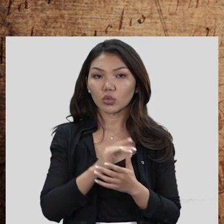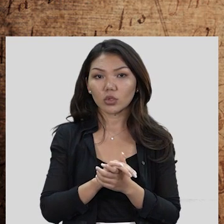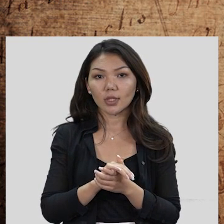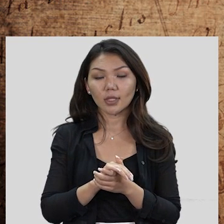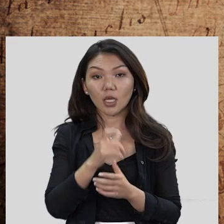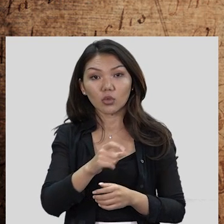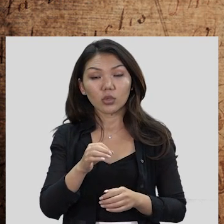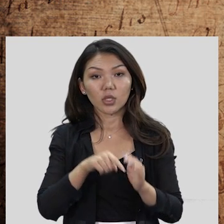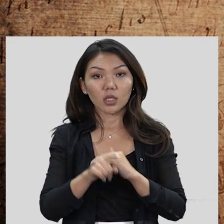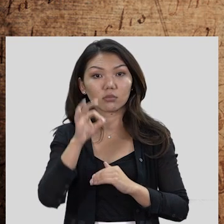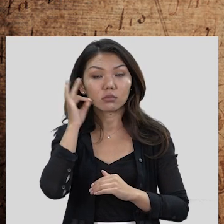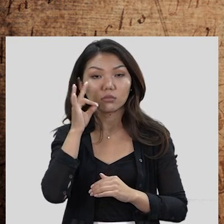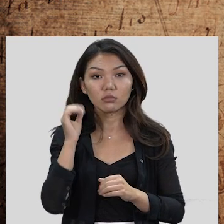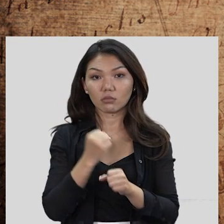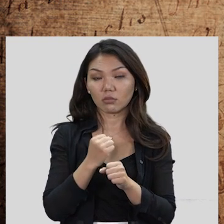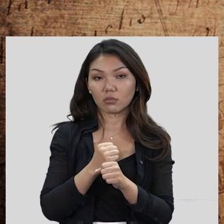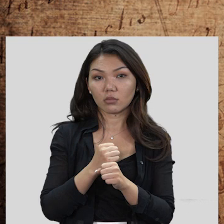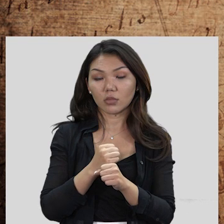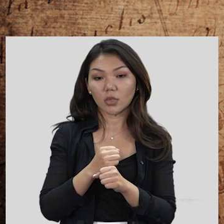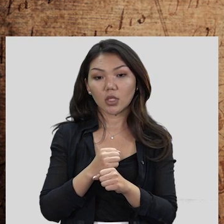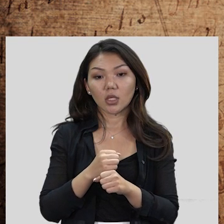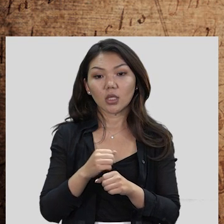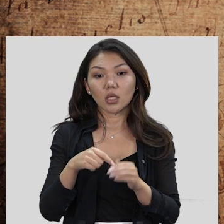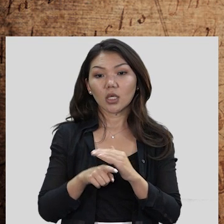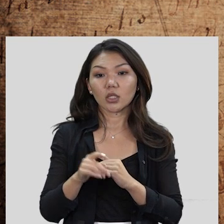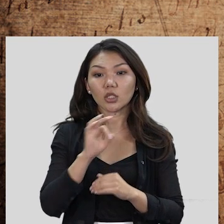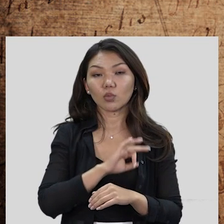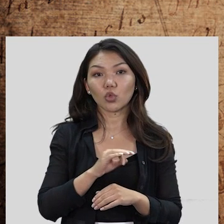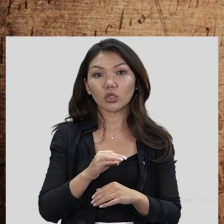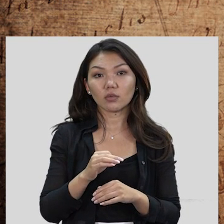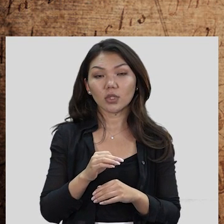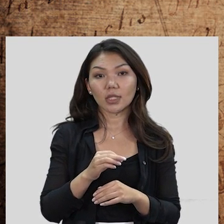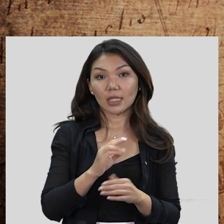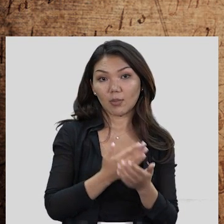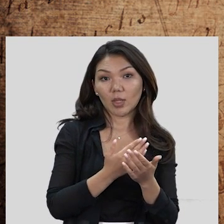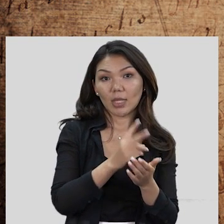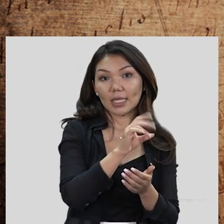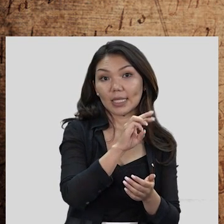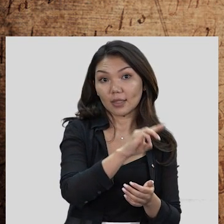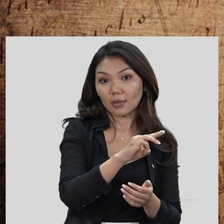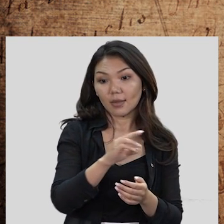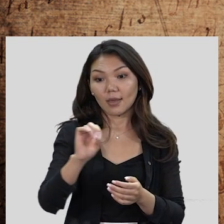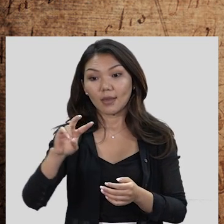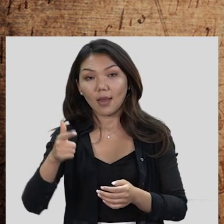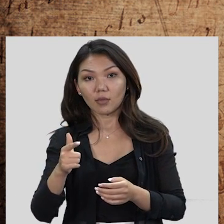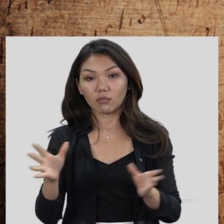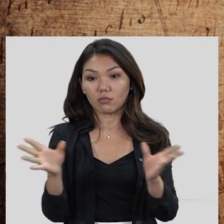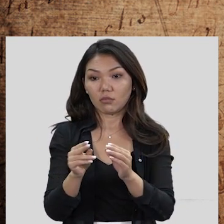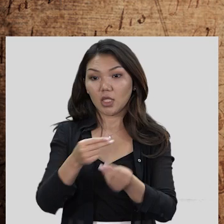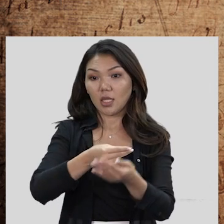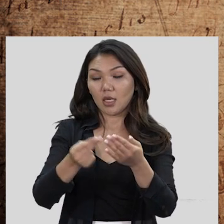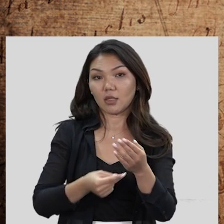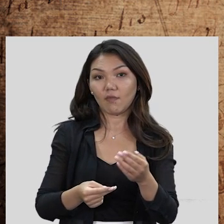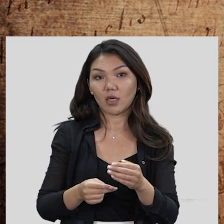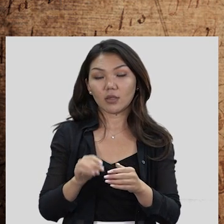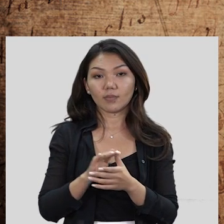использовать иероглифы так шарады это как если бы мы записывали слова китель нарисовав китае ель знаки стали означать не